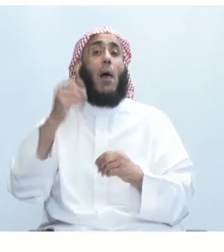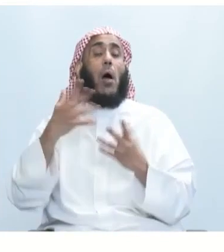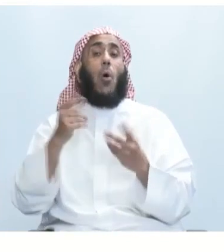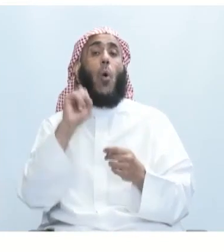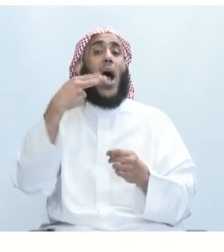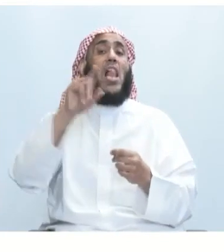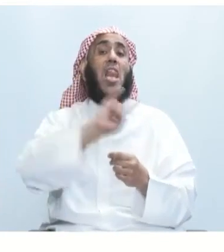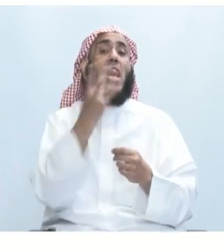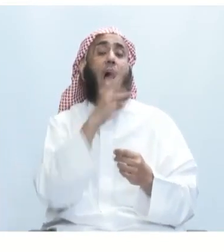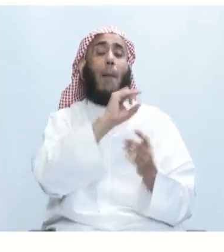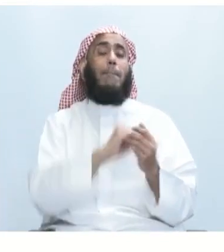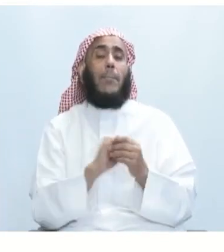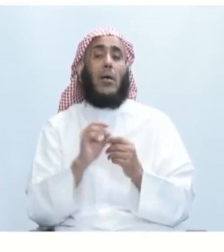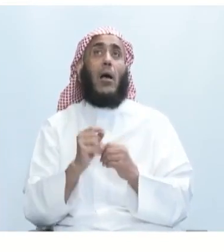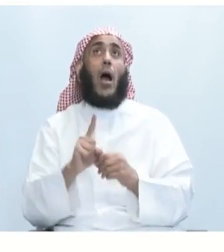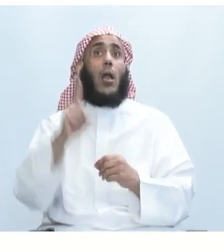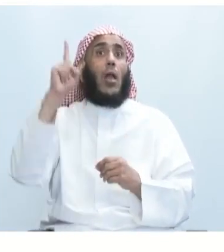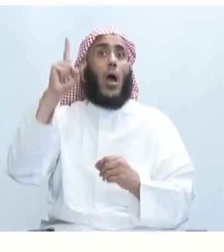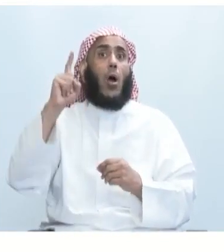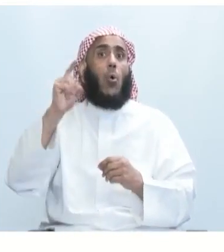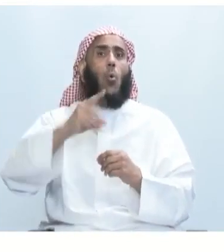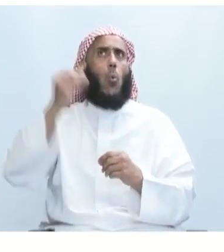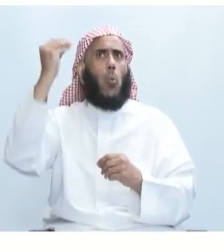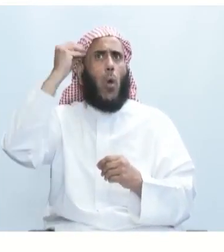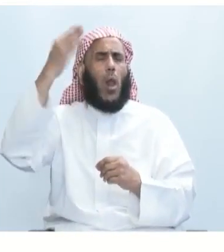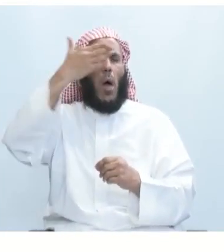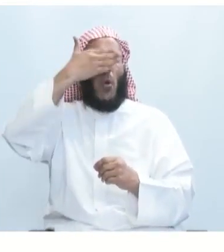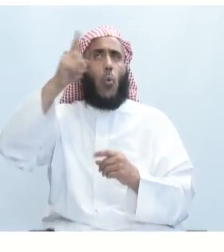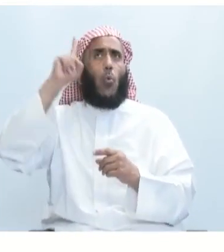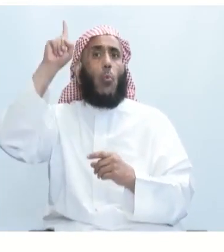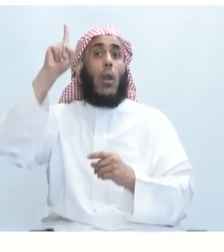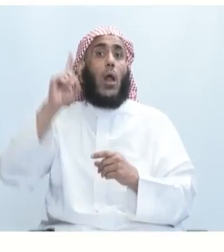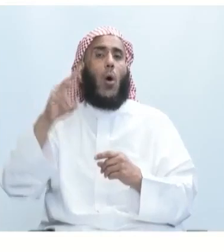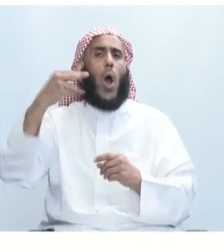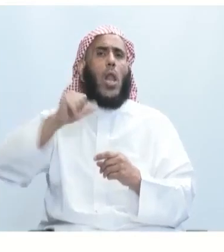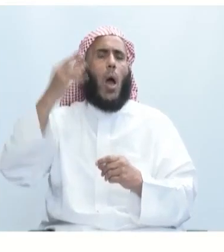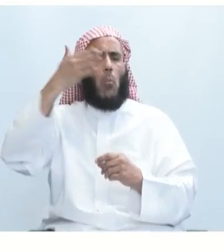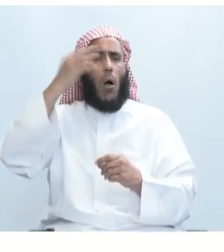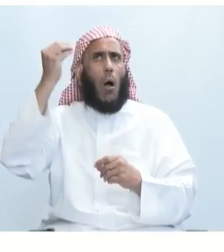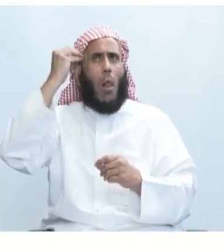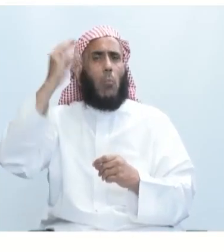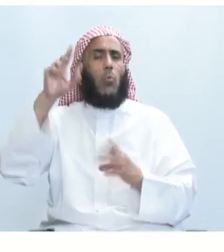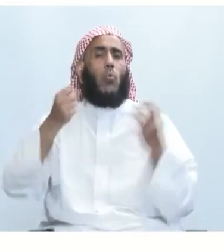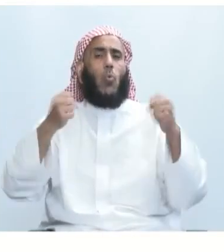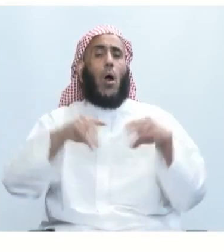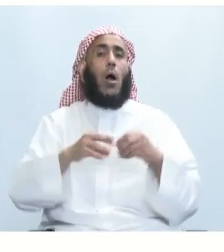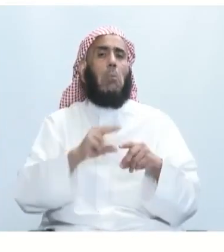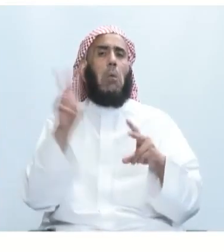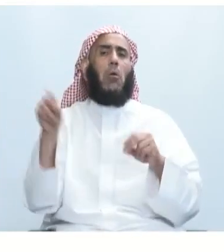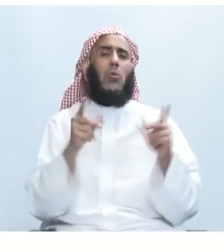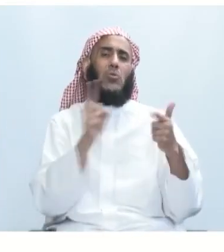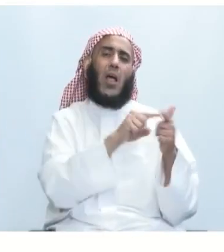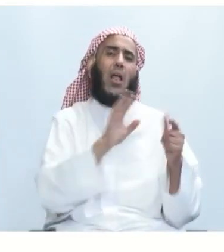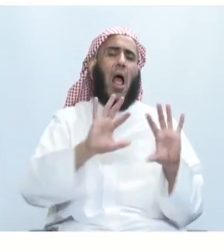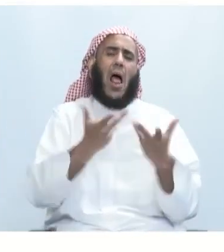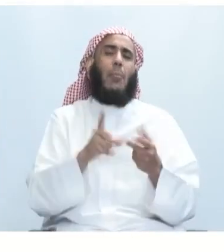تقول هنا مثلا الله علام الغيوب علام وتقول ايضا علام نختلف ونحن اخوه